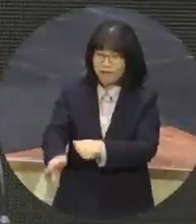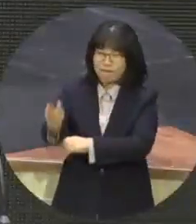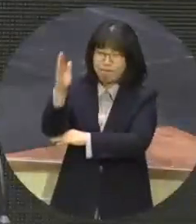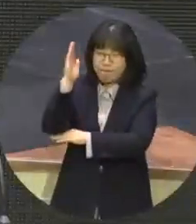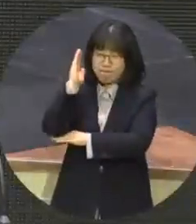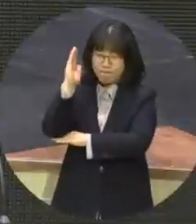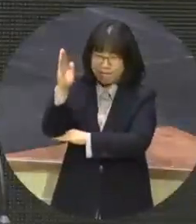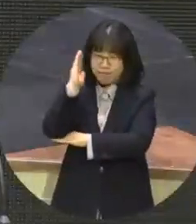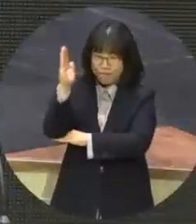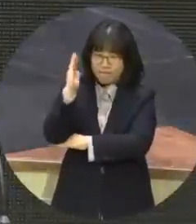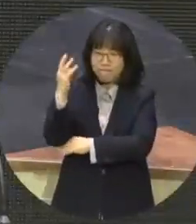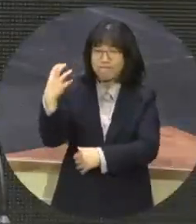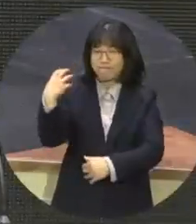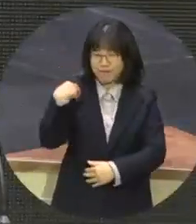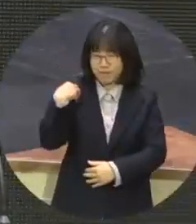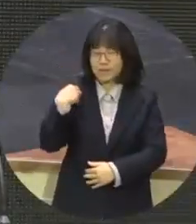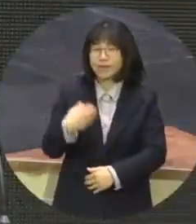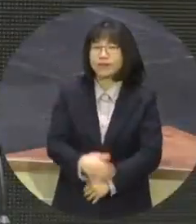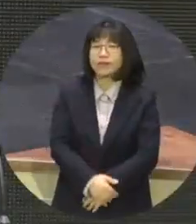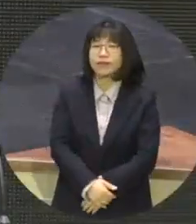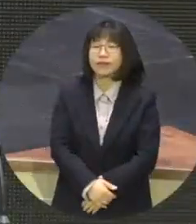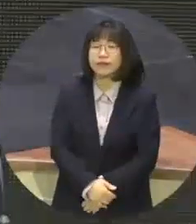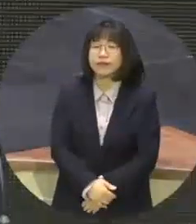특강을 인도했습니다.